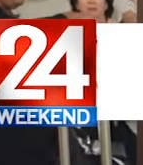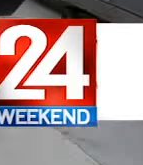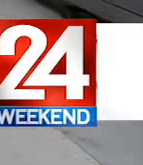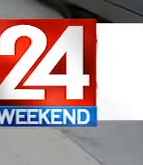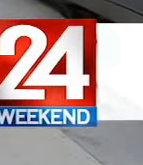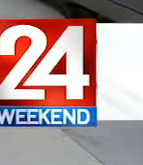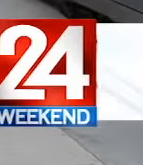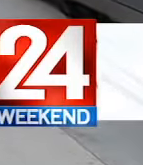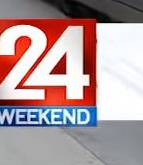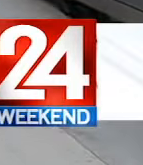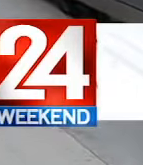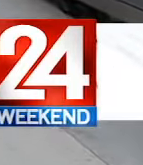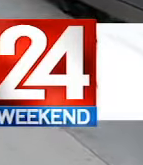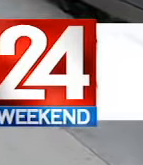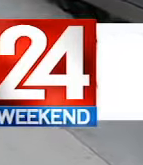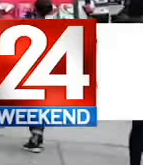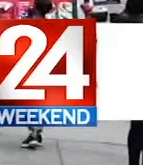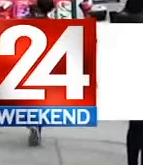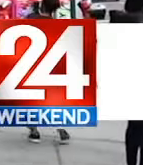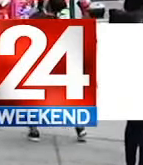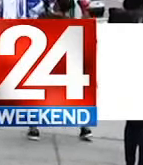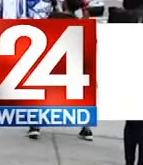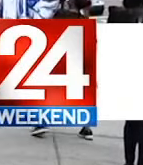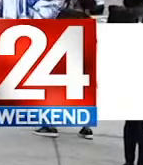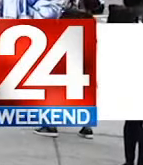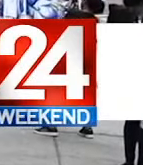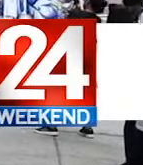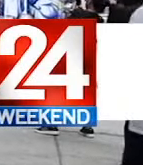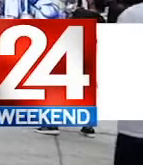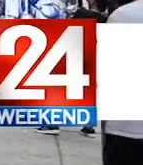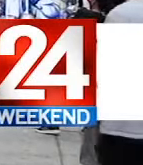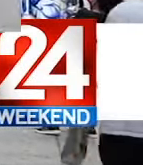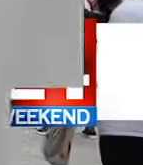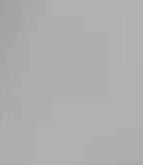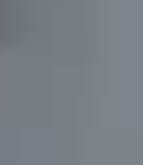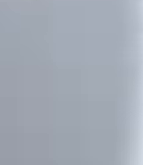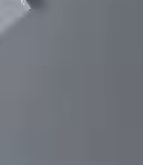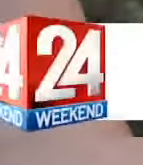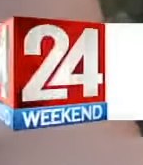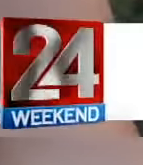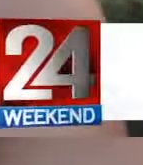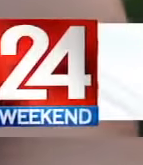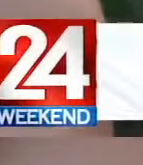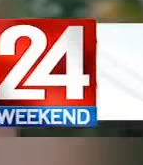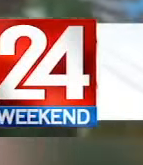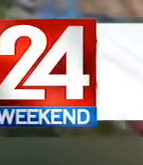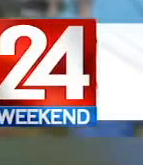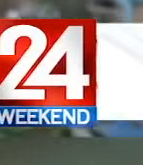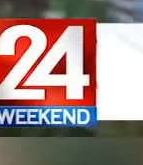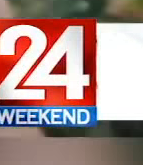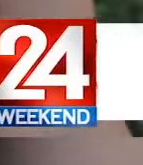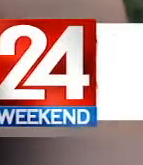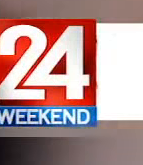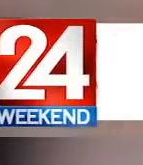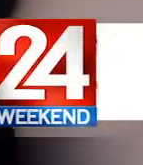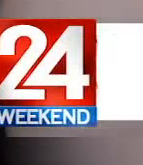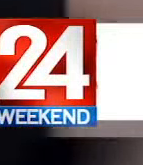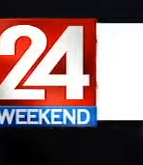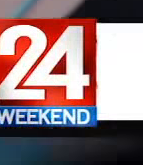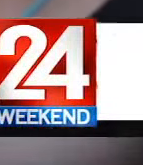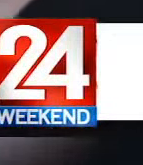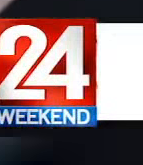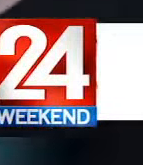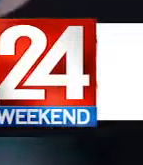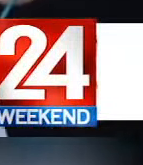suspect na hinahabol ng mga pulis. At ang achievement unlocked ni